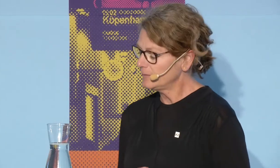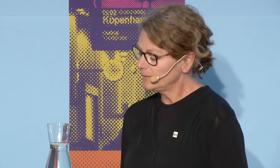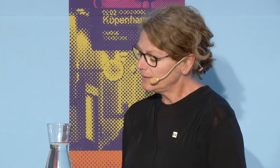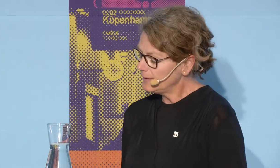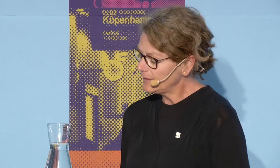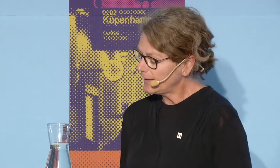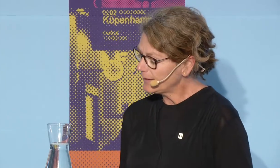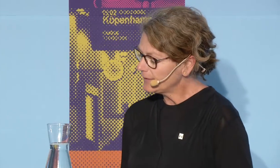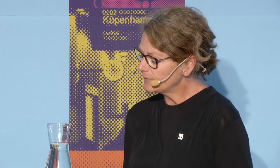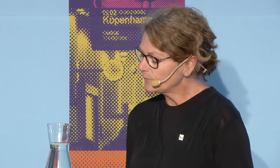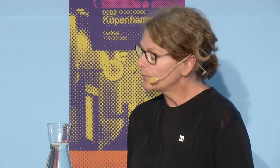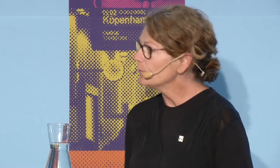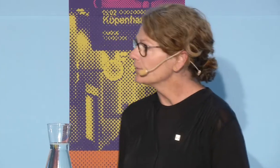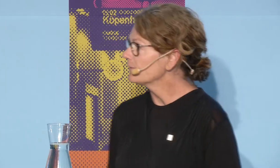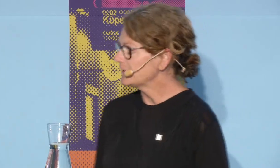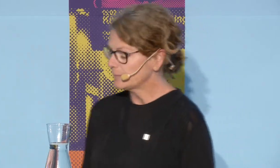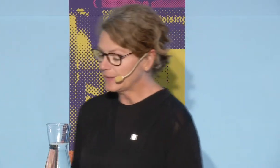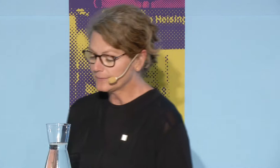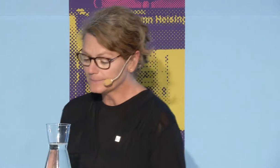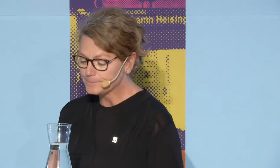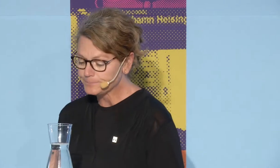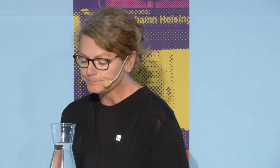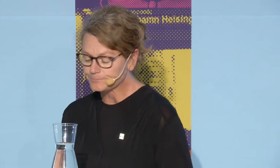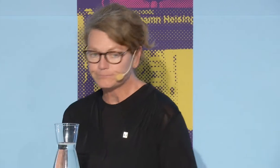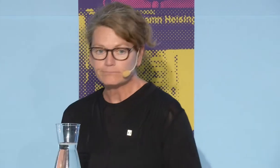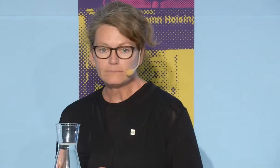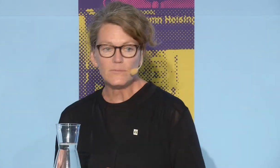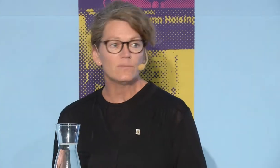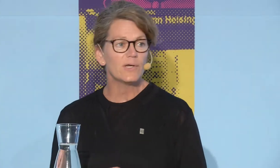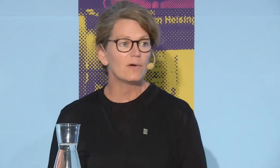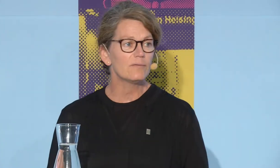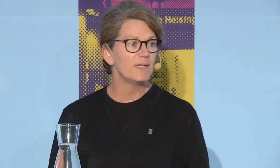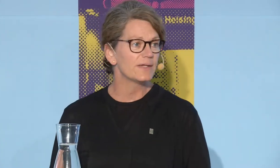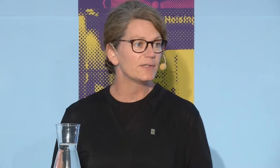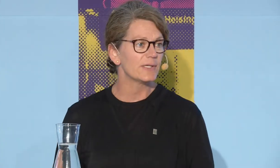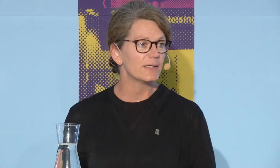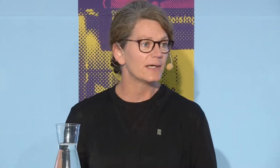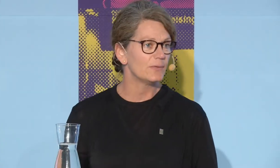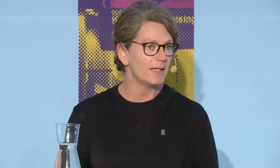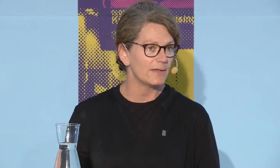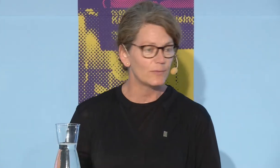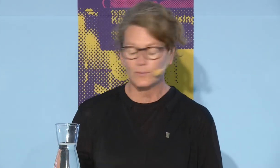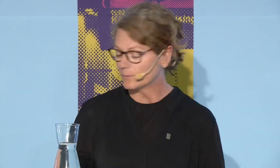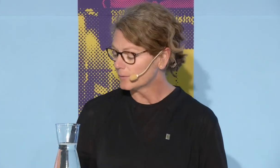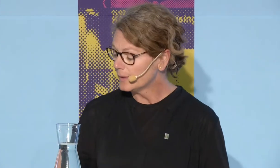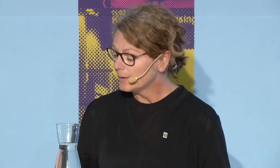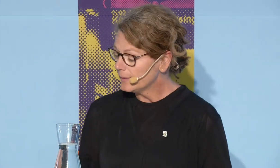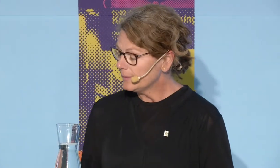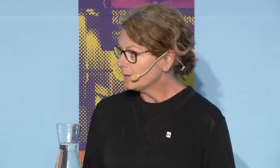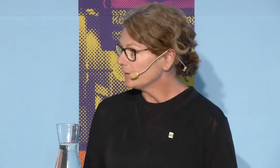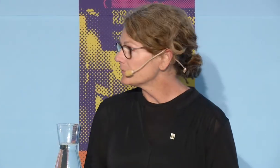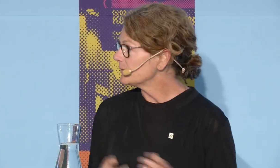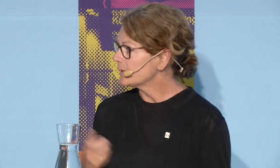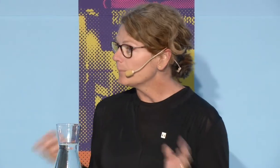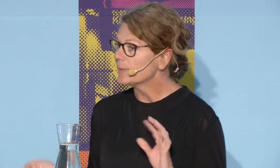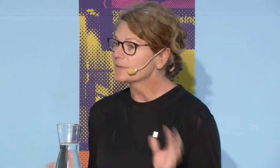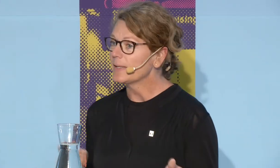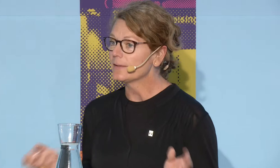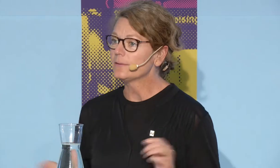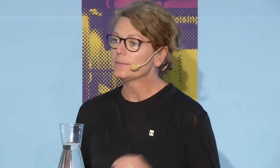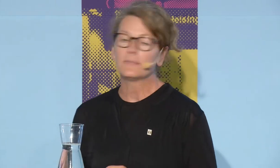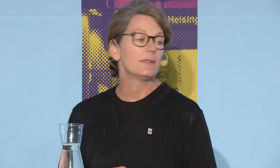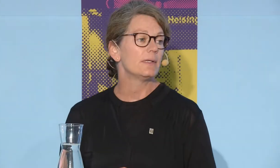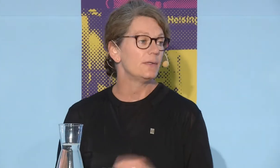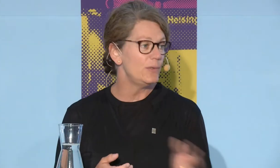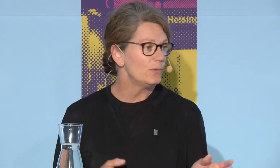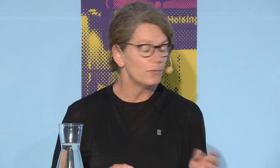planeras i närheten av pågående verksamheter. Och vi har flera stycken aktuella frågor som vi tampas